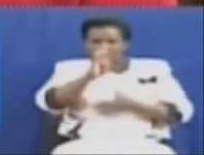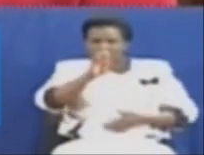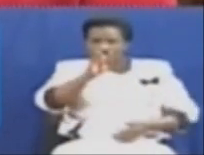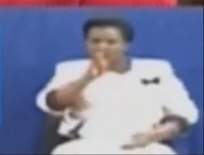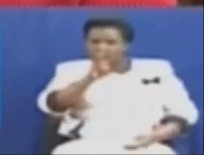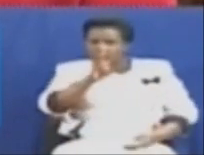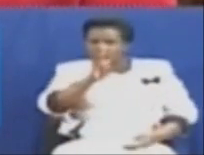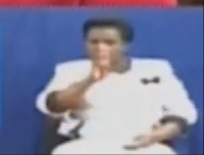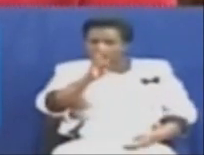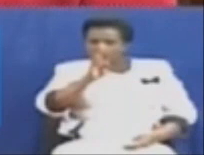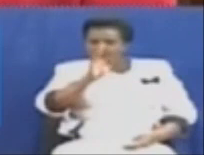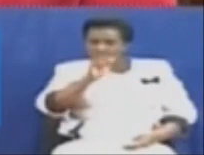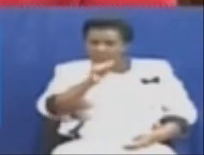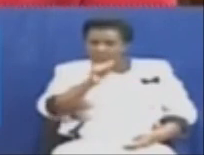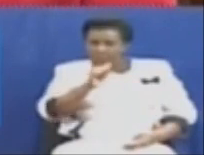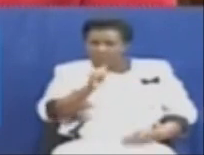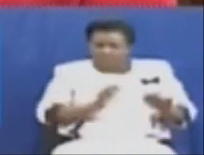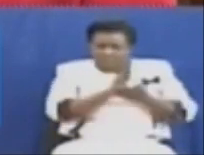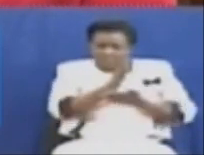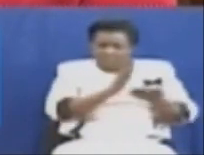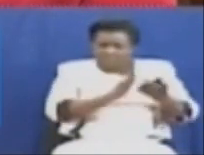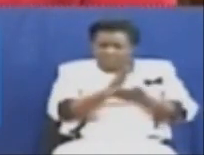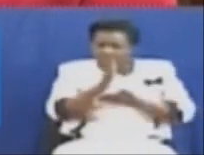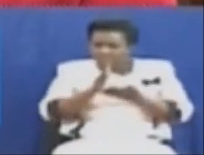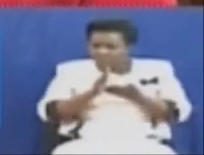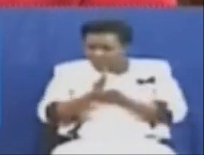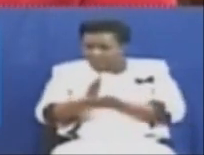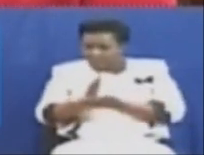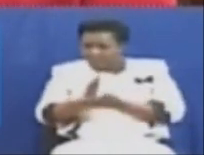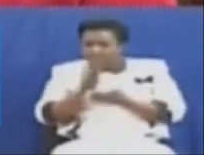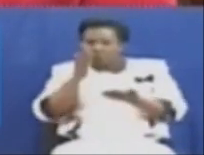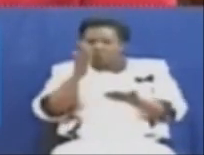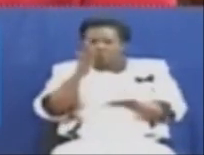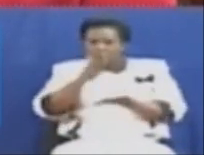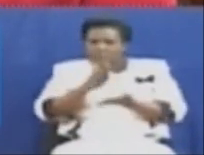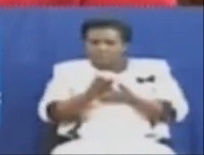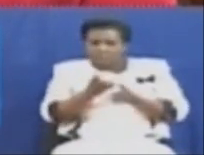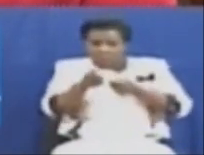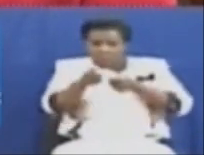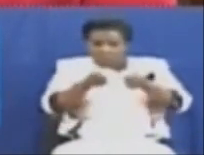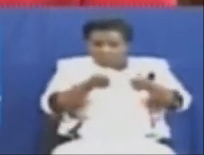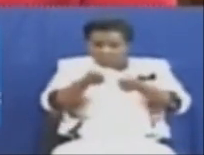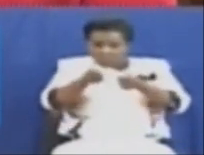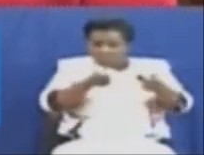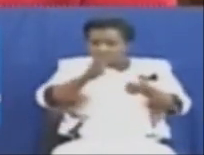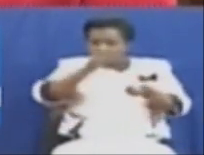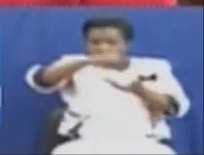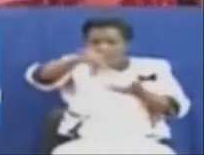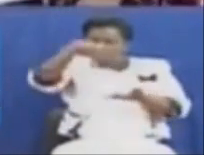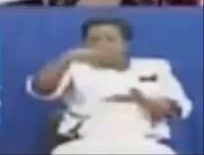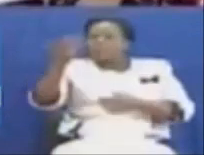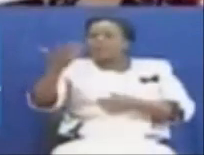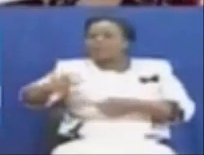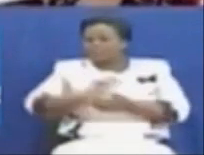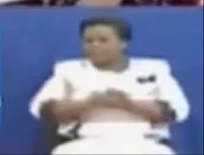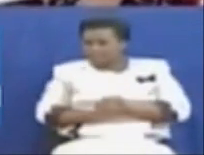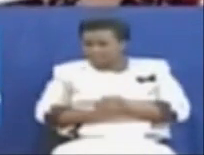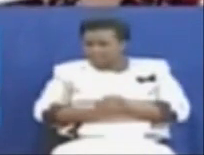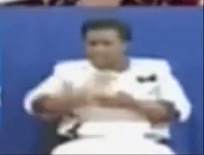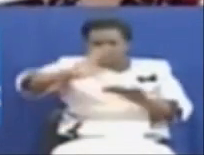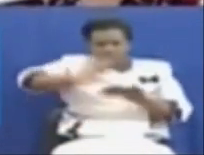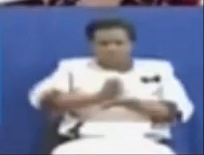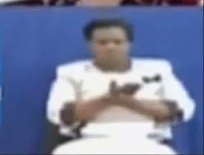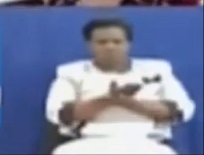gharama haziwi zaidi ya mapato ya mwananchi kwenye eneo lake, ili kuondoa usumbufu au dhana ya